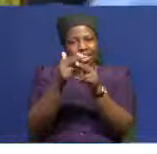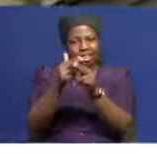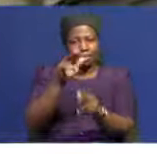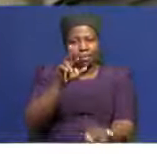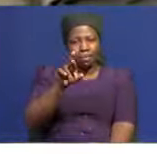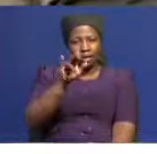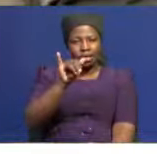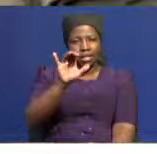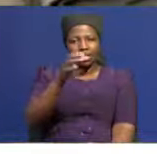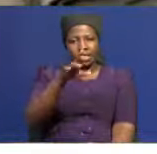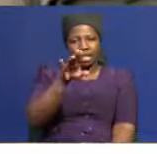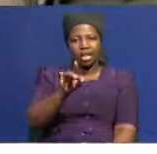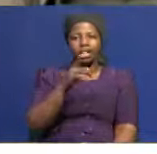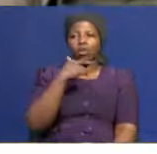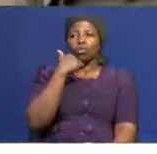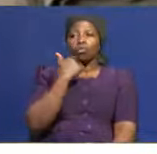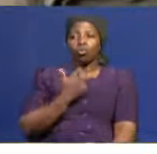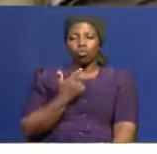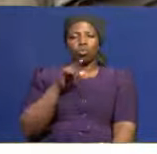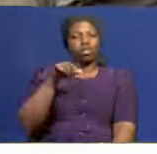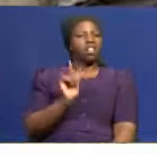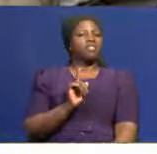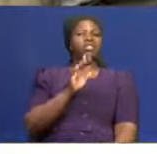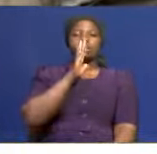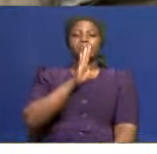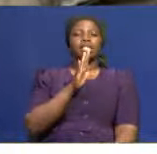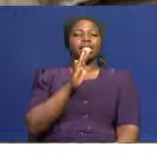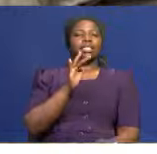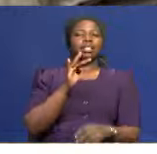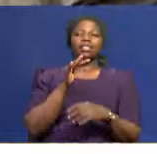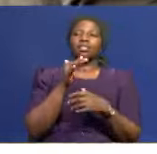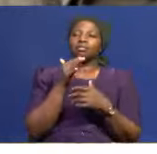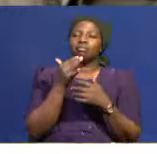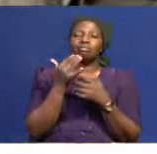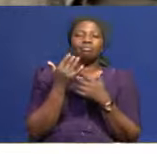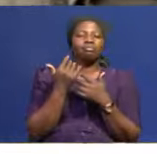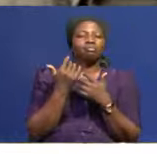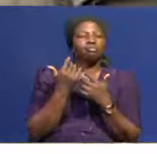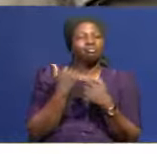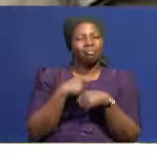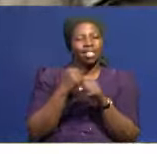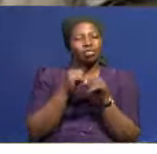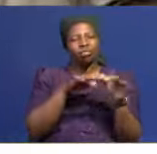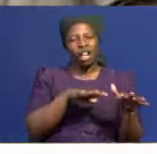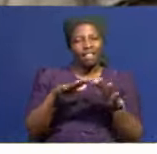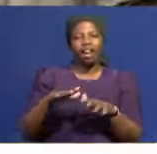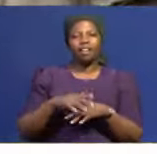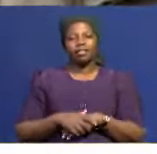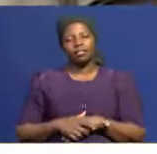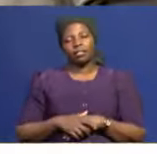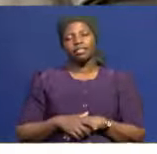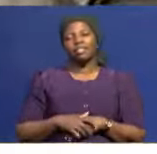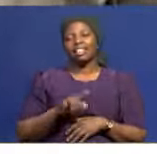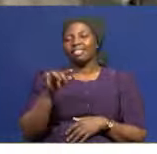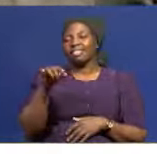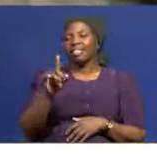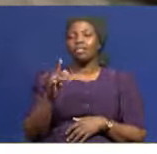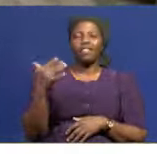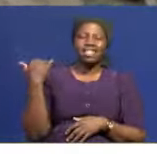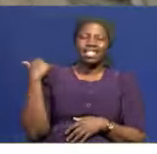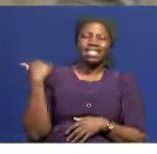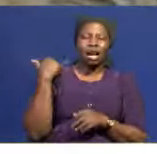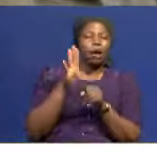akidhulumiwa. Juzi sisi siku moja hapa tunahangaishwa na hao askari. Na huyo OCS tunaomba aondolewe hapa kwa